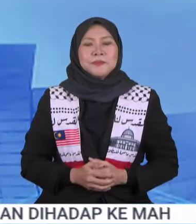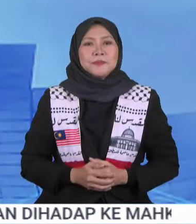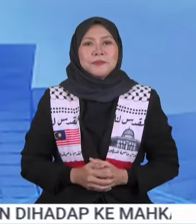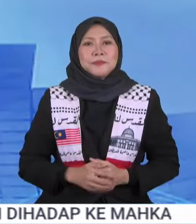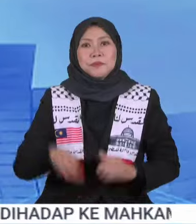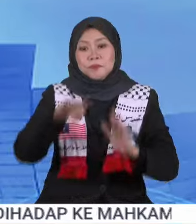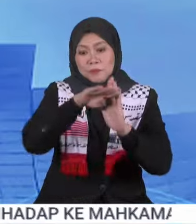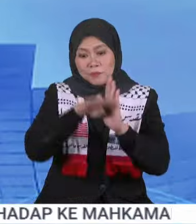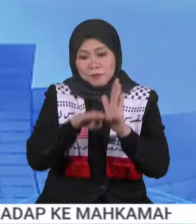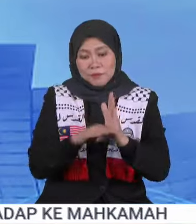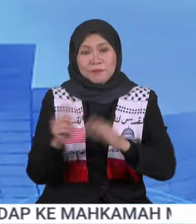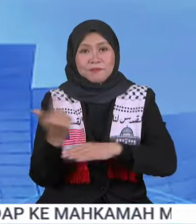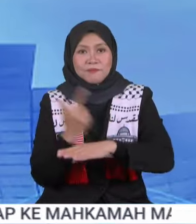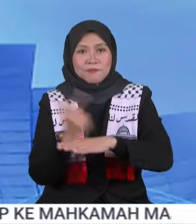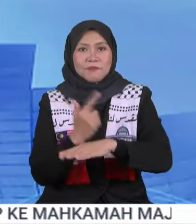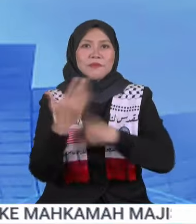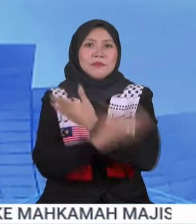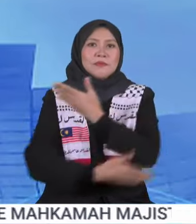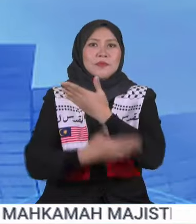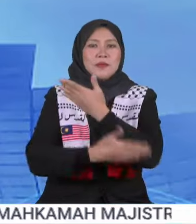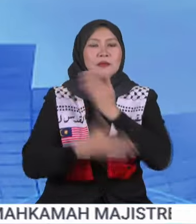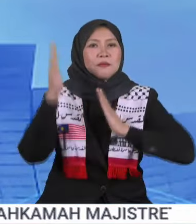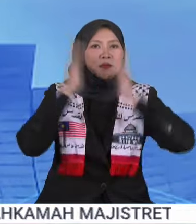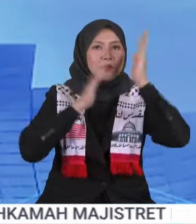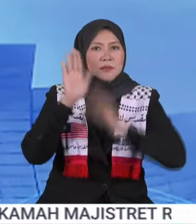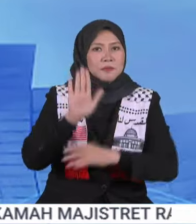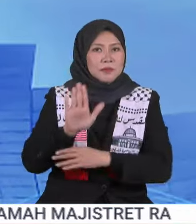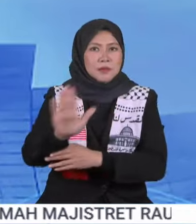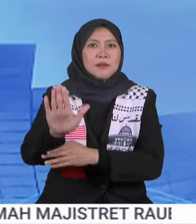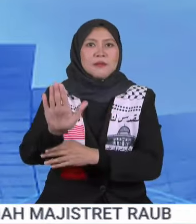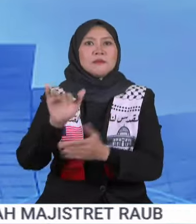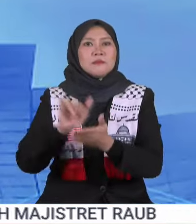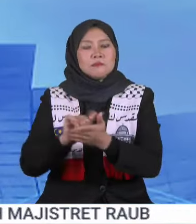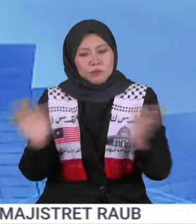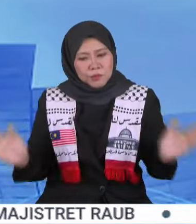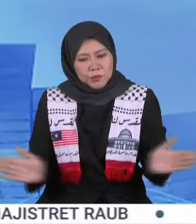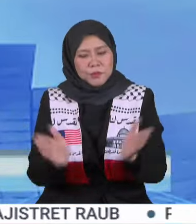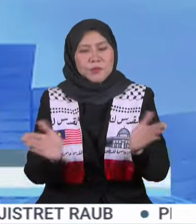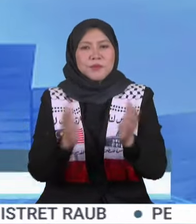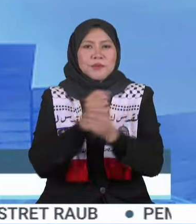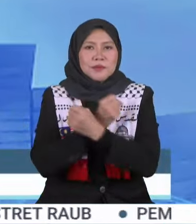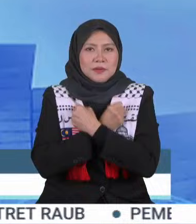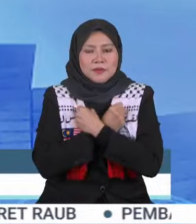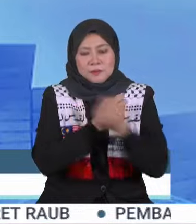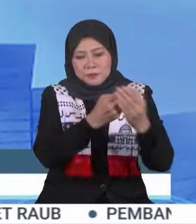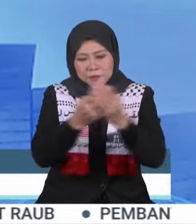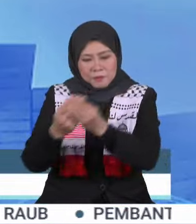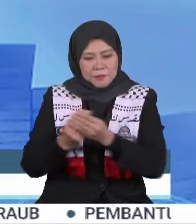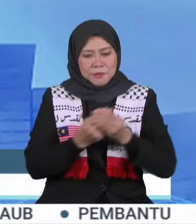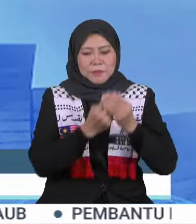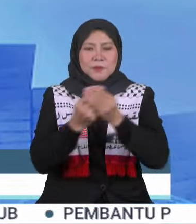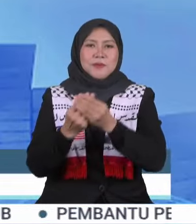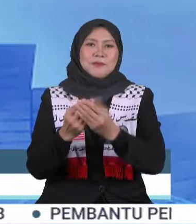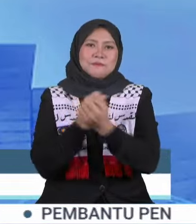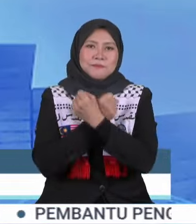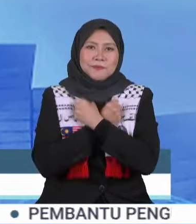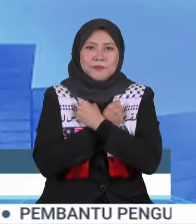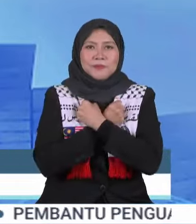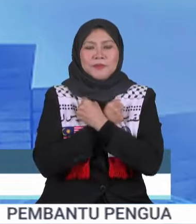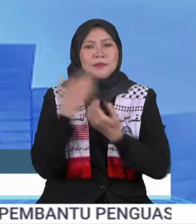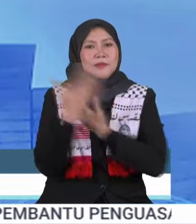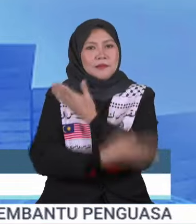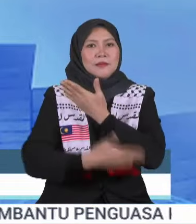Modul Latihan Kenegaraan Malaysia Madani, aspirasi ke arah memupuk kasih sayang, perpaduan serta semangat cintakan